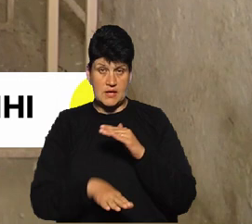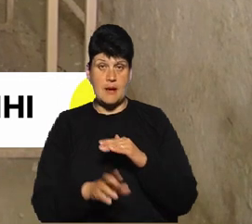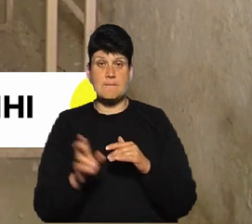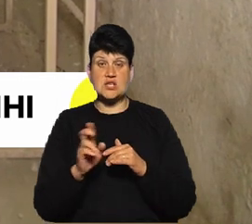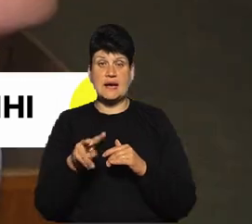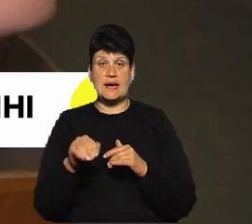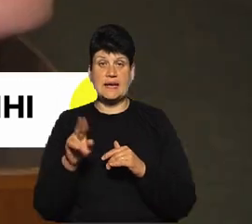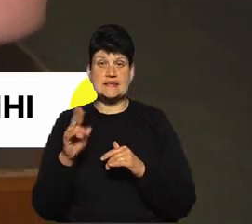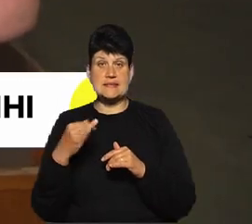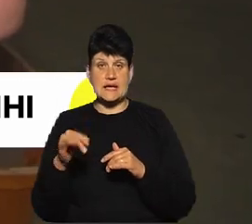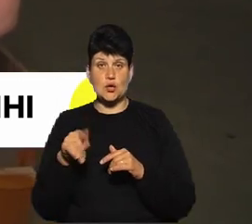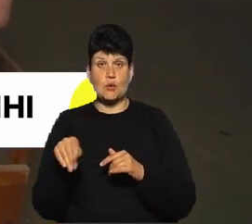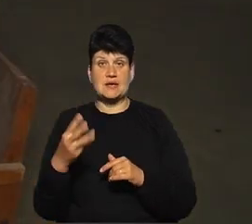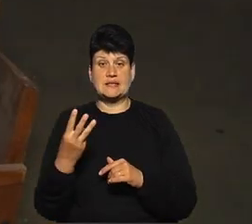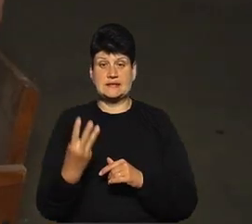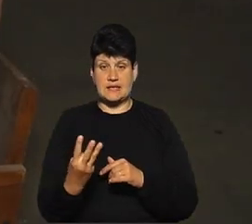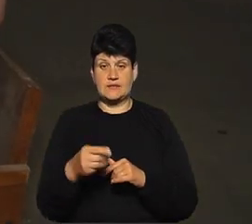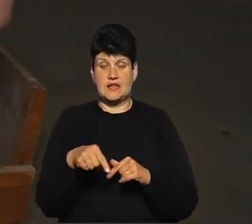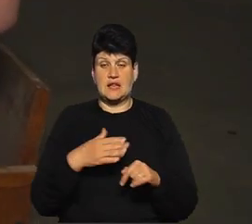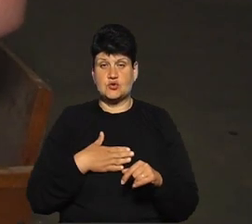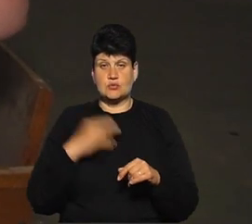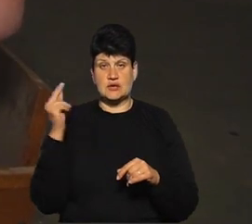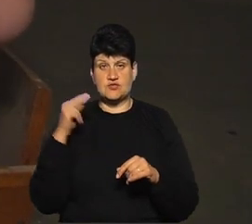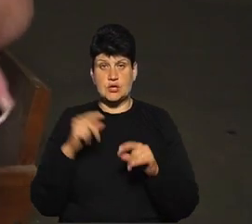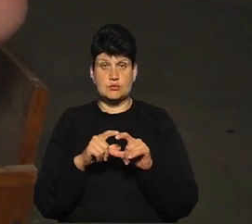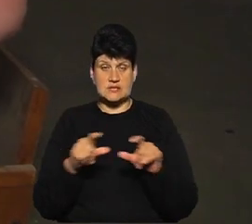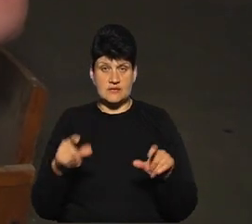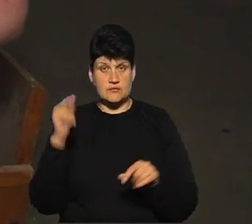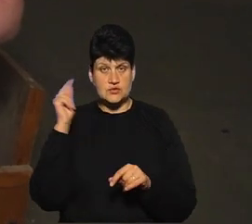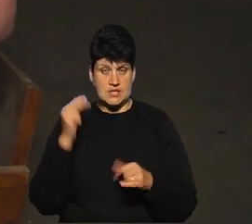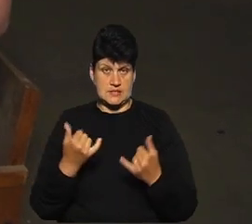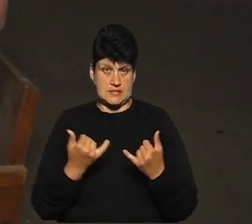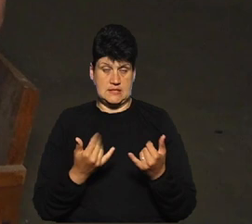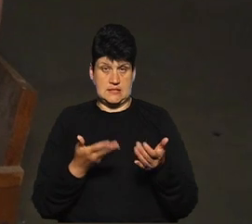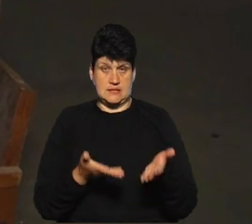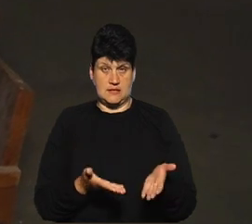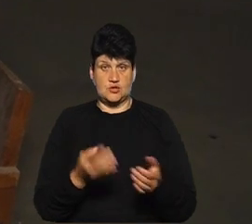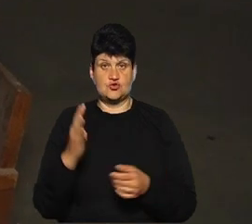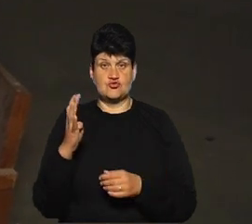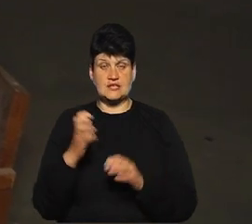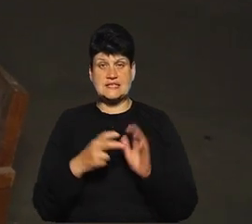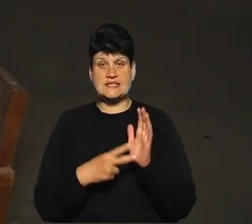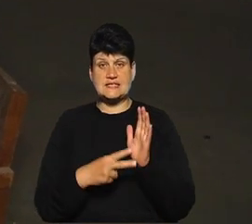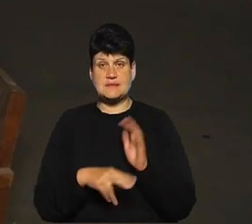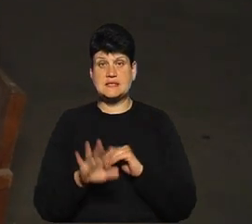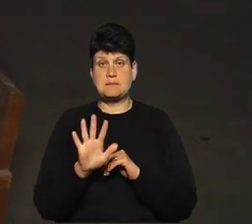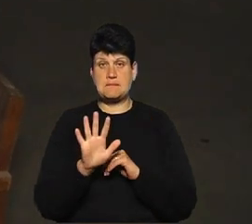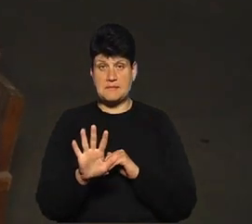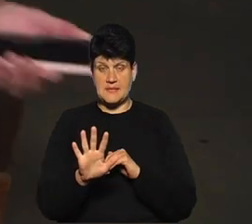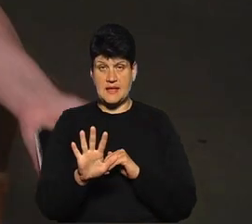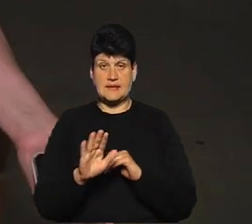номер 3. У нашому навчальному закладі навчається на даному етапі 475